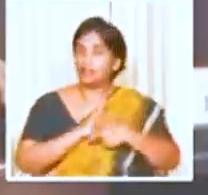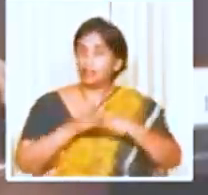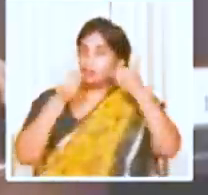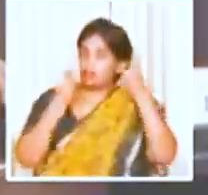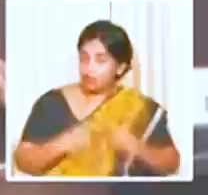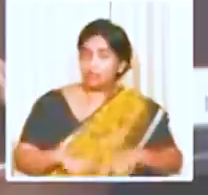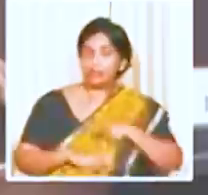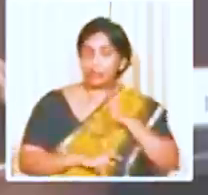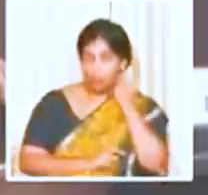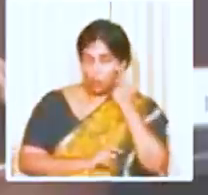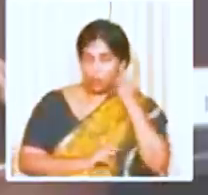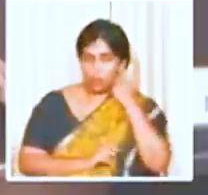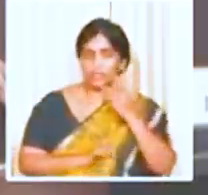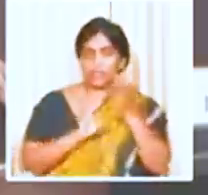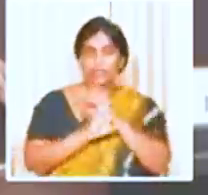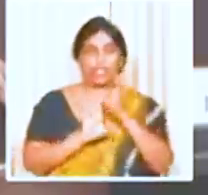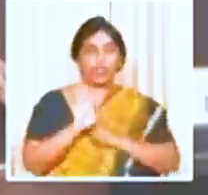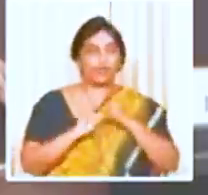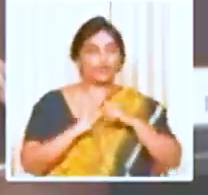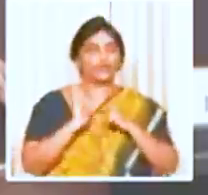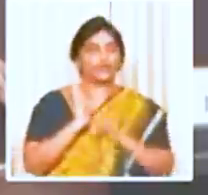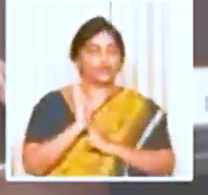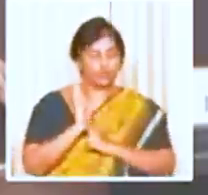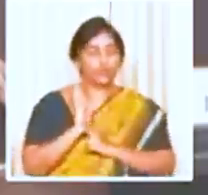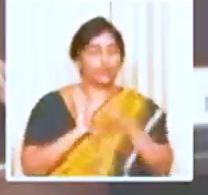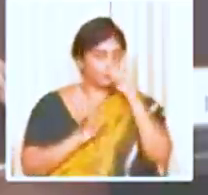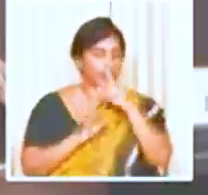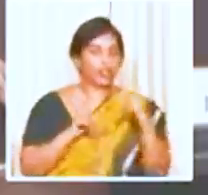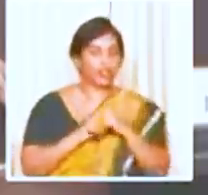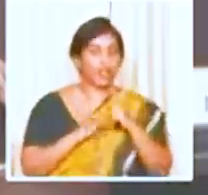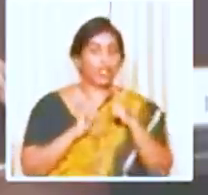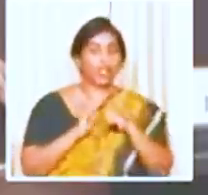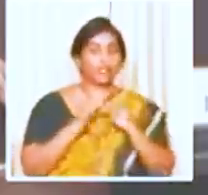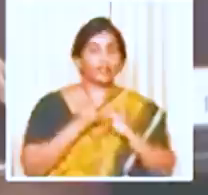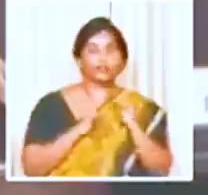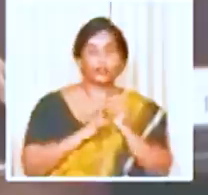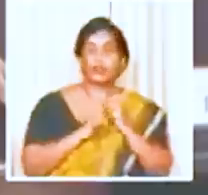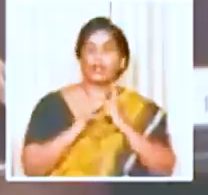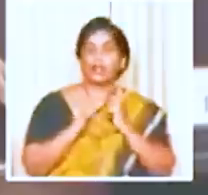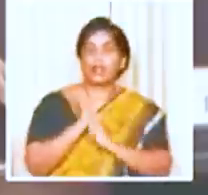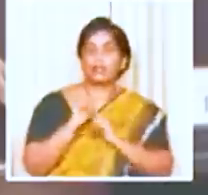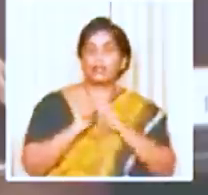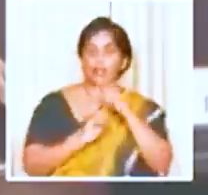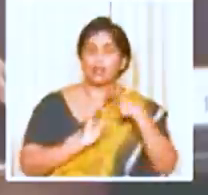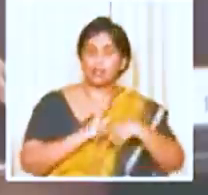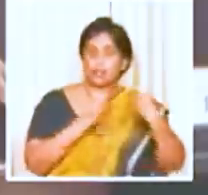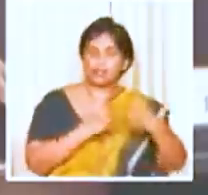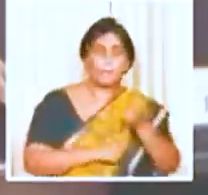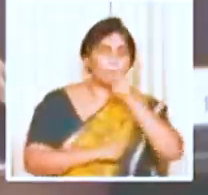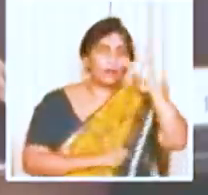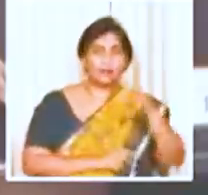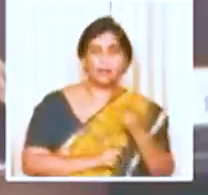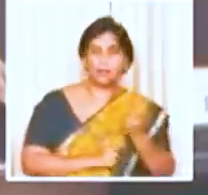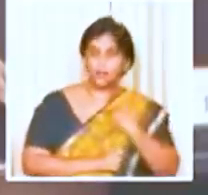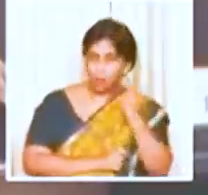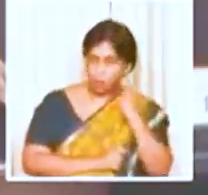மொழியில் பேசுங்கள் என அவரை அவமதிக்கும் வகையில் கருத்துரைத்துள்ளார். ஜனாதிபதி ரணில் விக்ரமசிங்க அமைச்சரவை அமைச்சராக இருந்த காலத்தில் அந்த